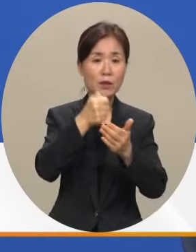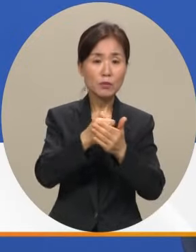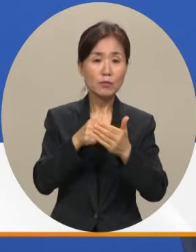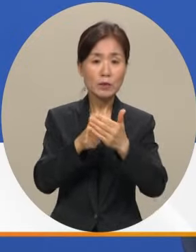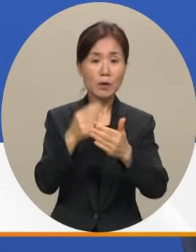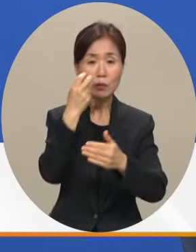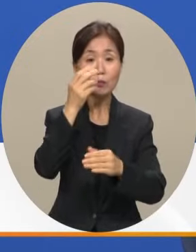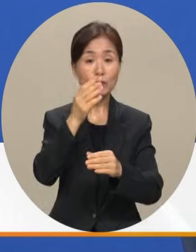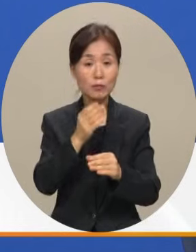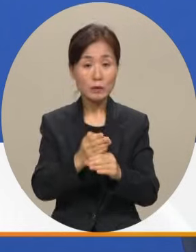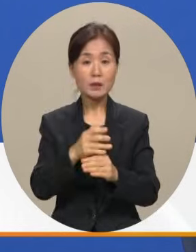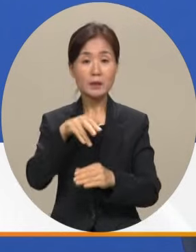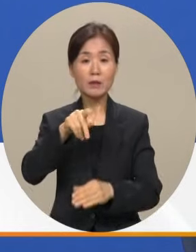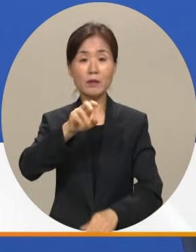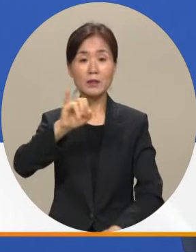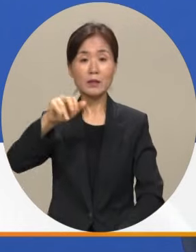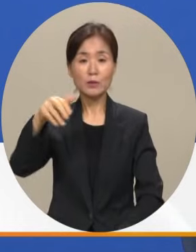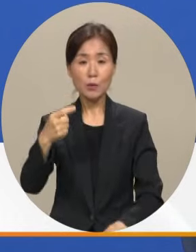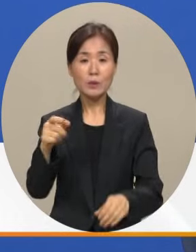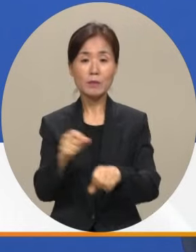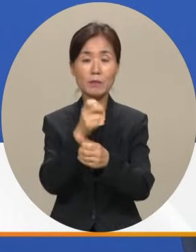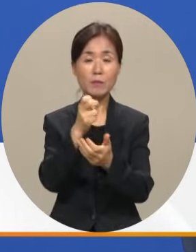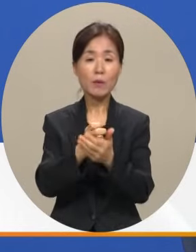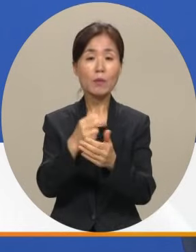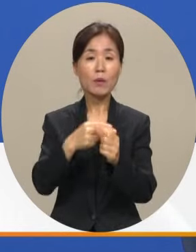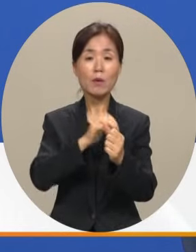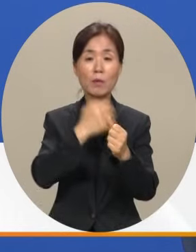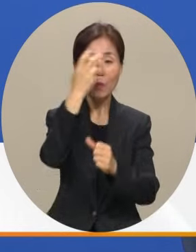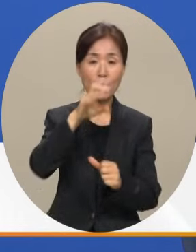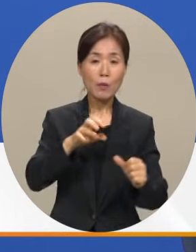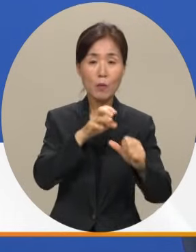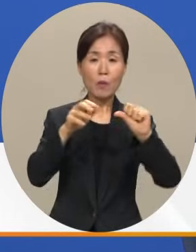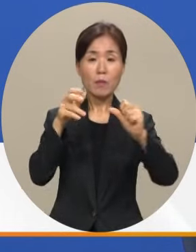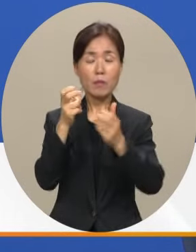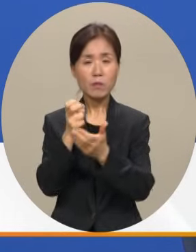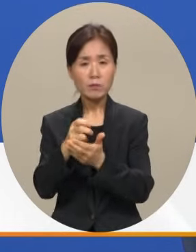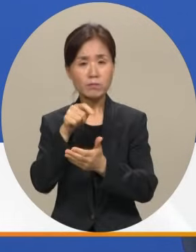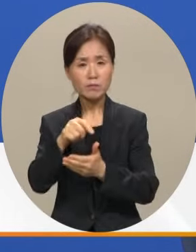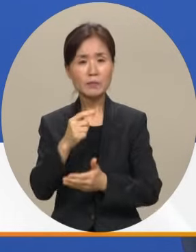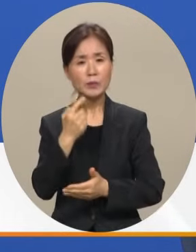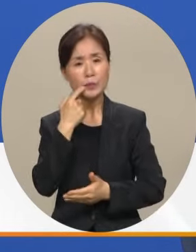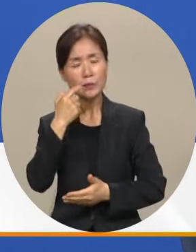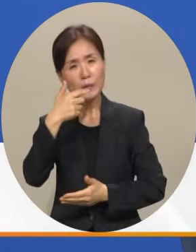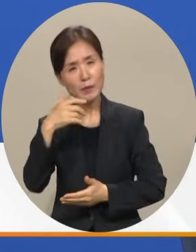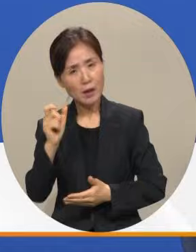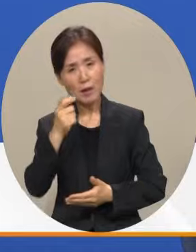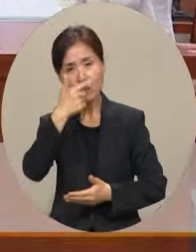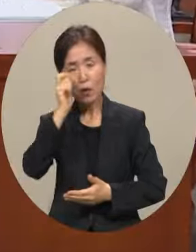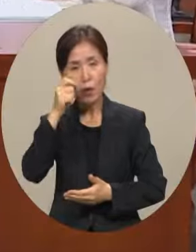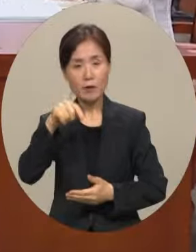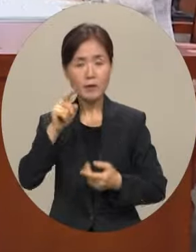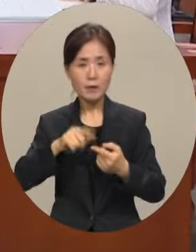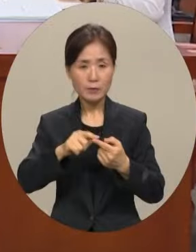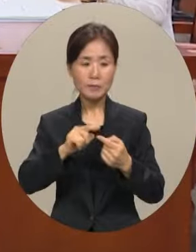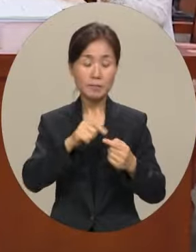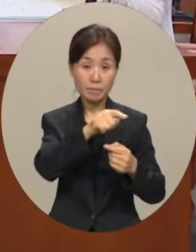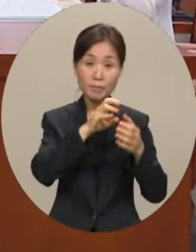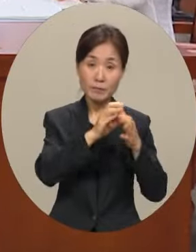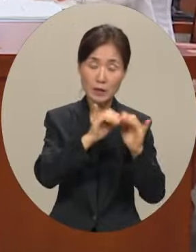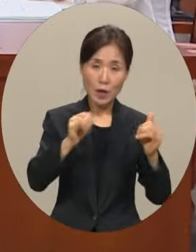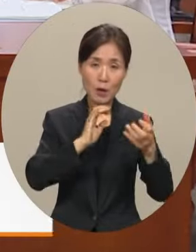특별법과 교권보호 5법의 미비점도 당사자들과 함께 논의하고 보완할 것입니다.